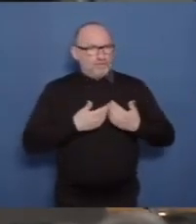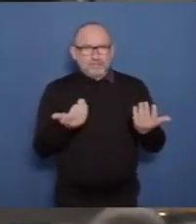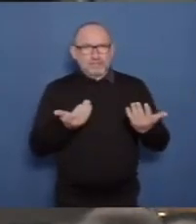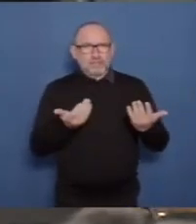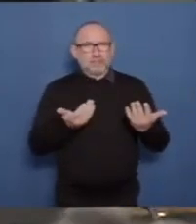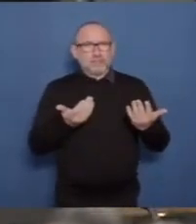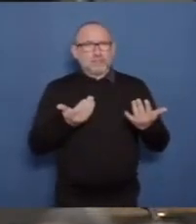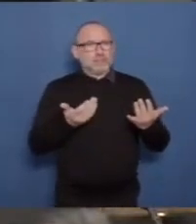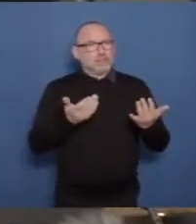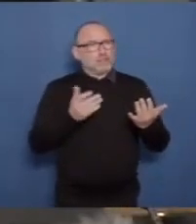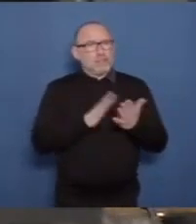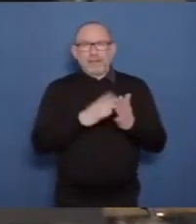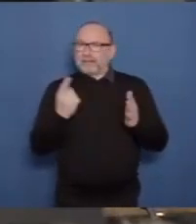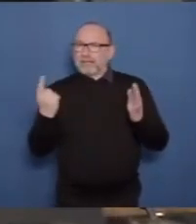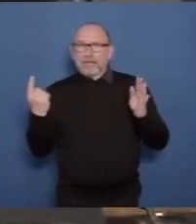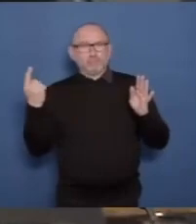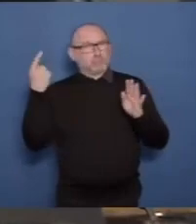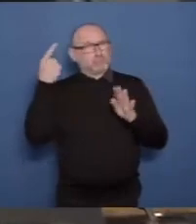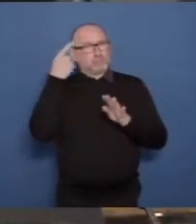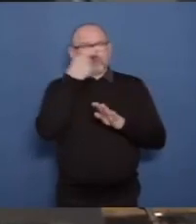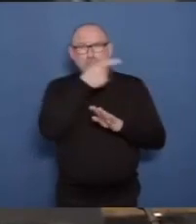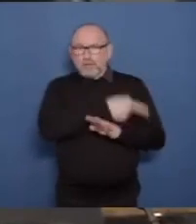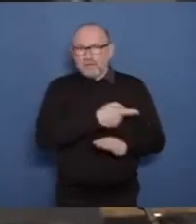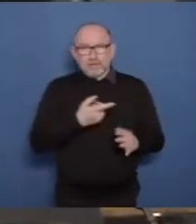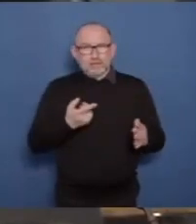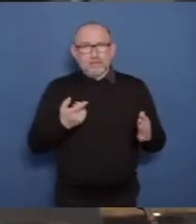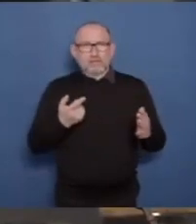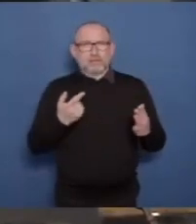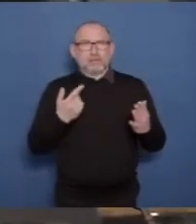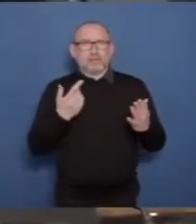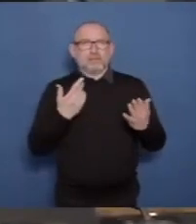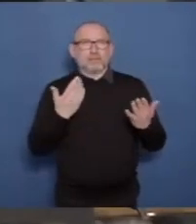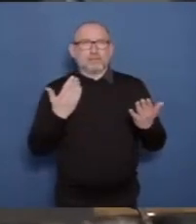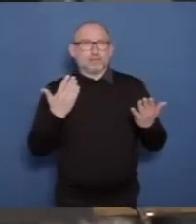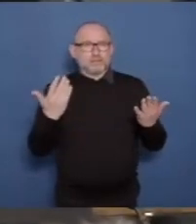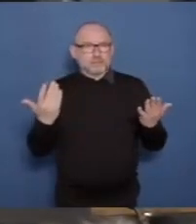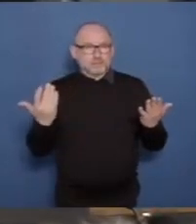dass die Raketen abgefeuert werden. Und